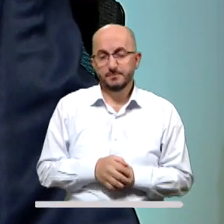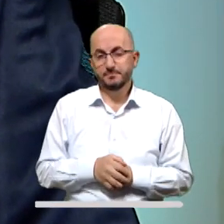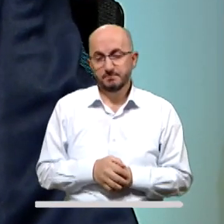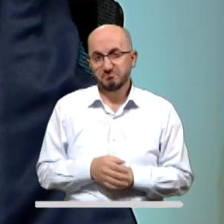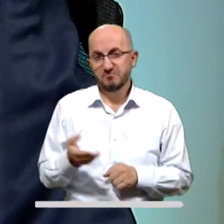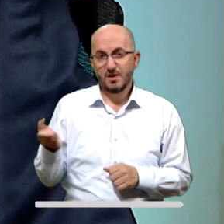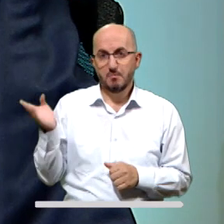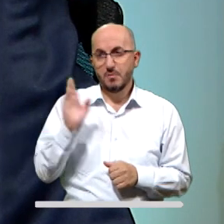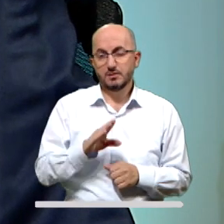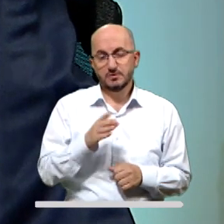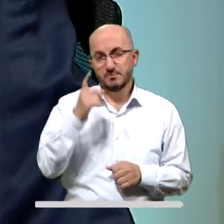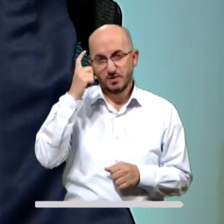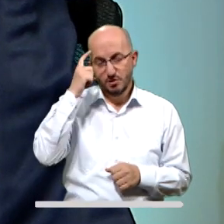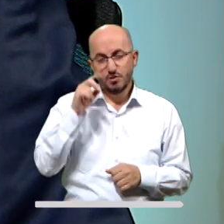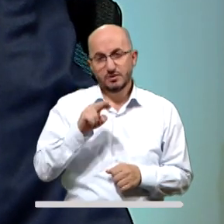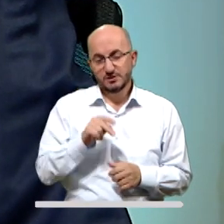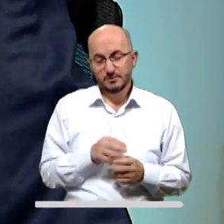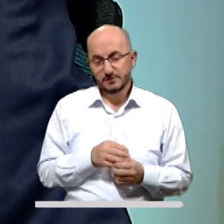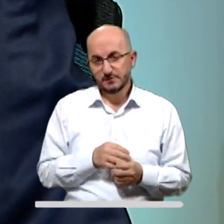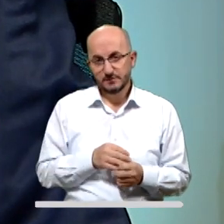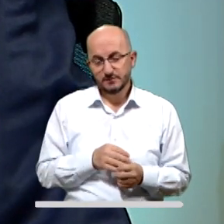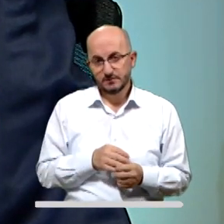de bir başkası biliyor gibi. Yani mesela